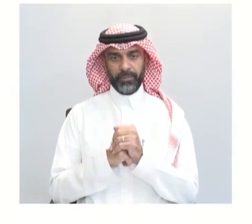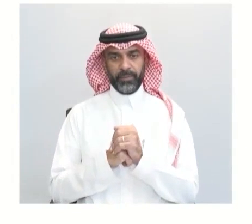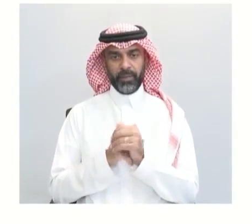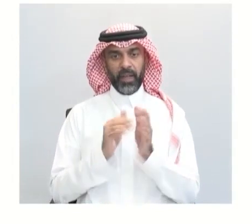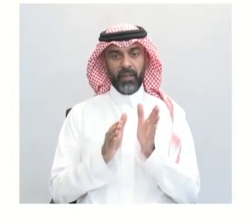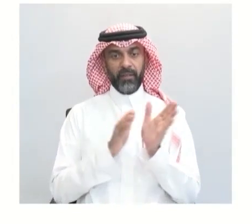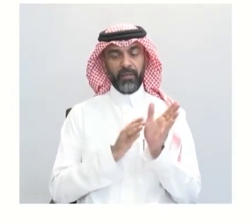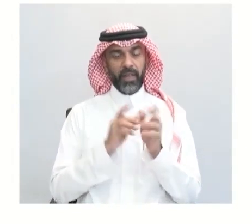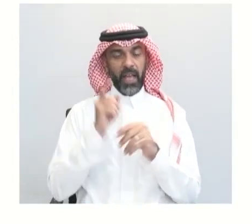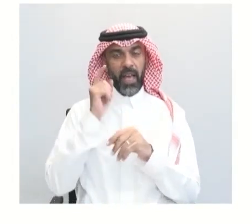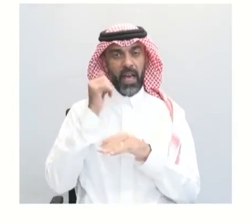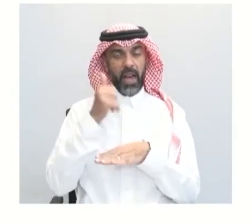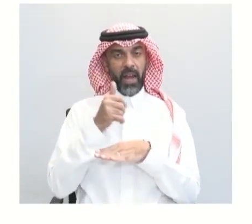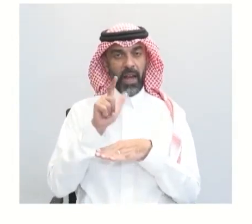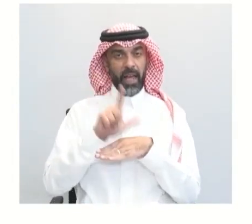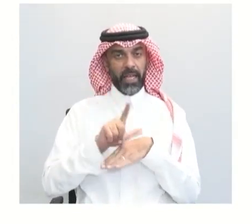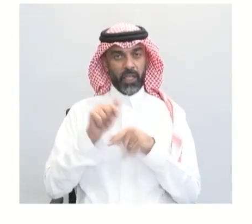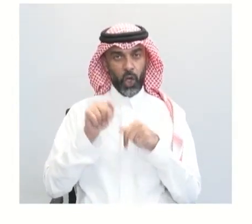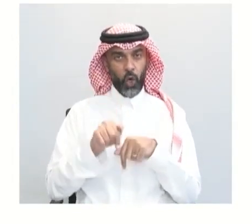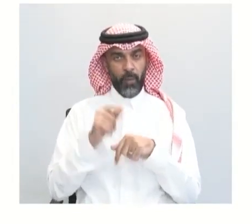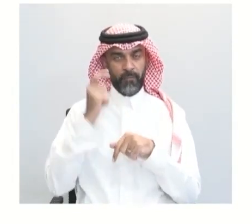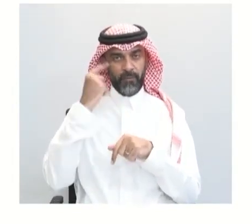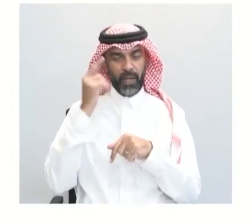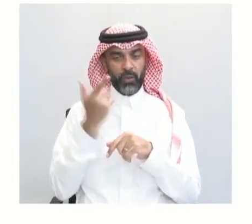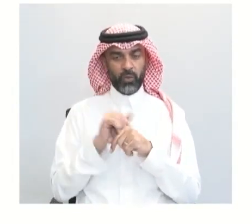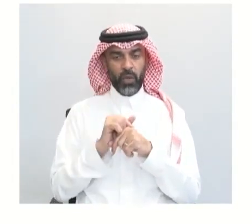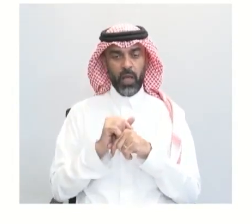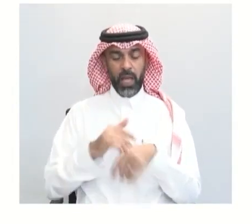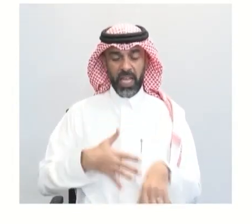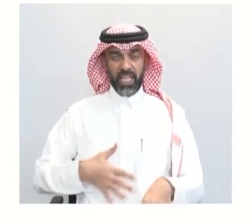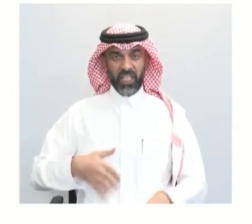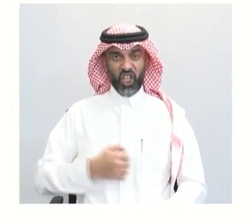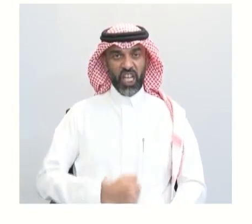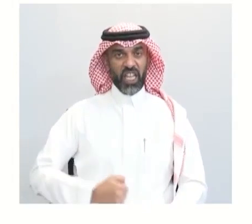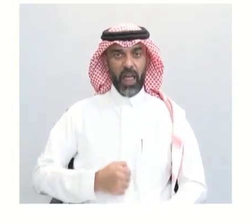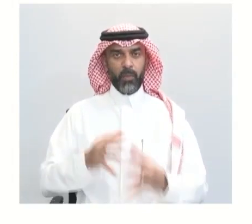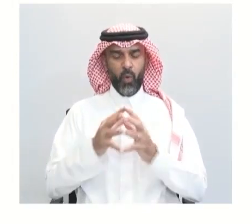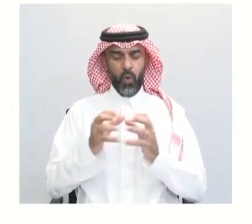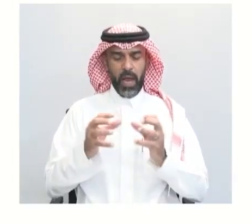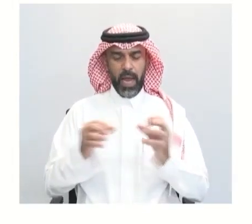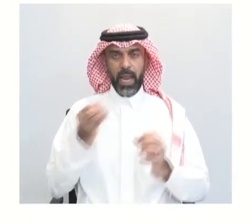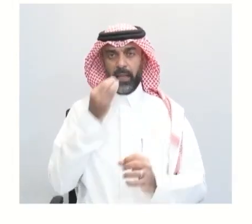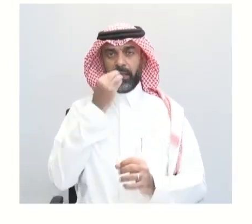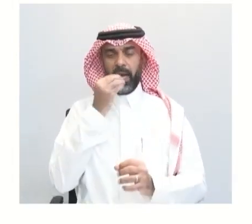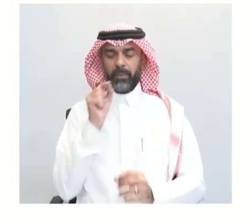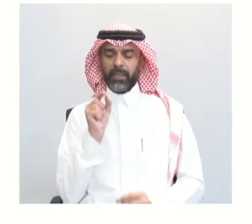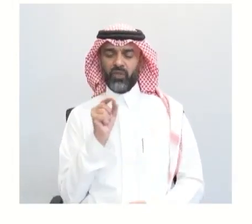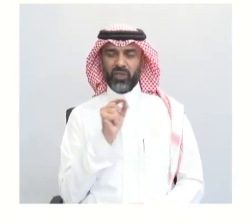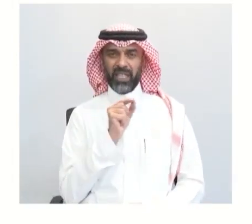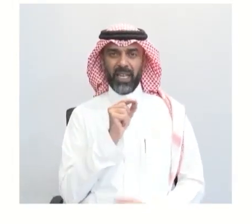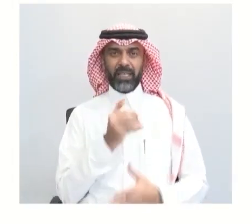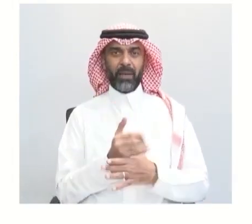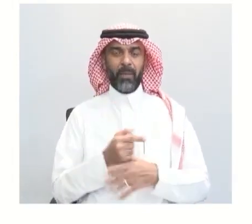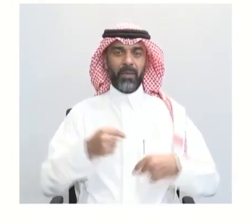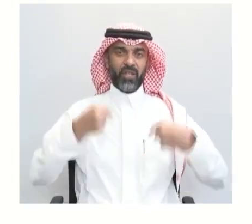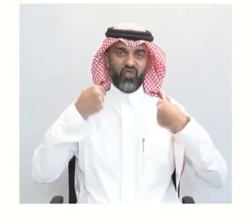في الفكره الرئيسه لدرس تنص يحلل الجهاز الهضمي الطعام الى جزيئات صغيره ليتمكن الجسم من